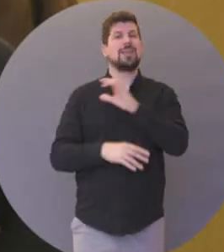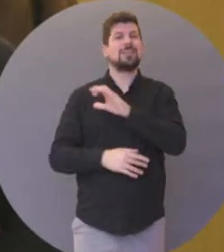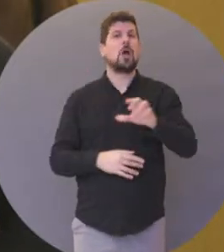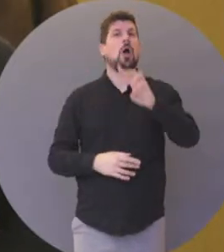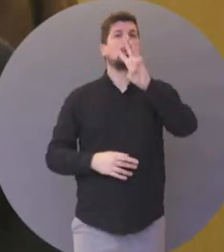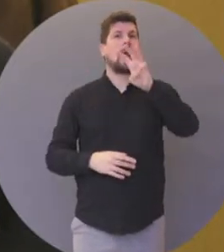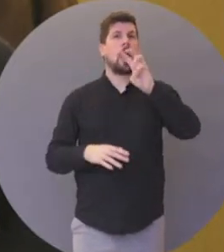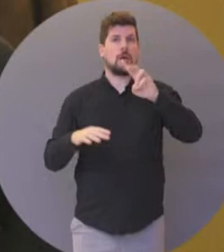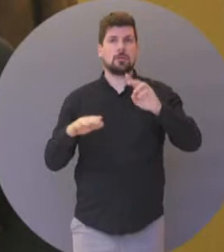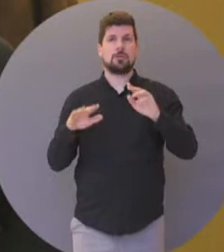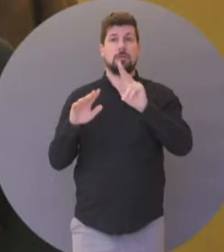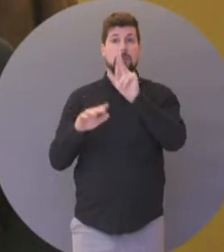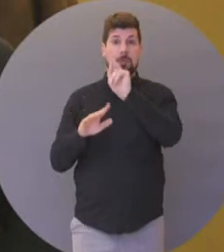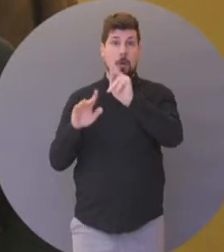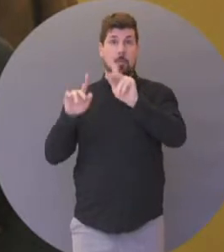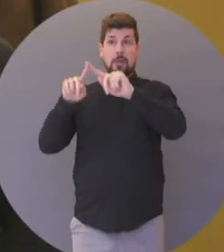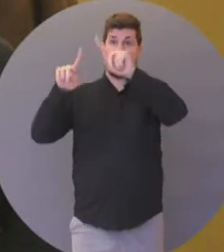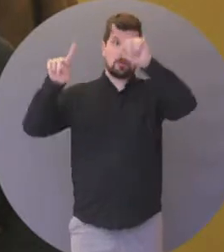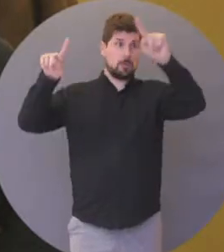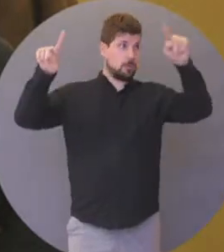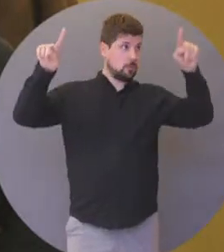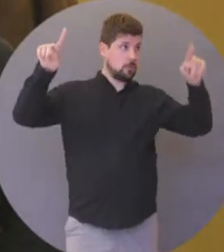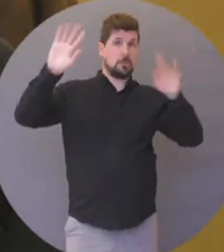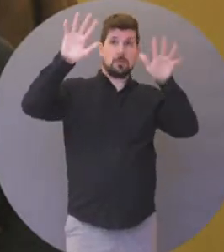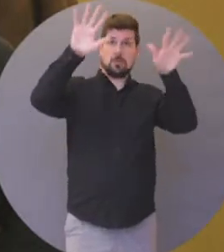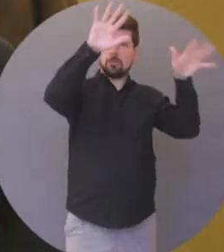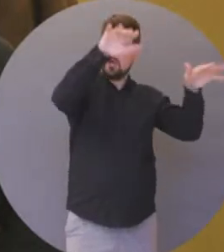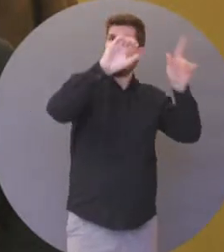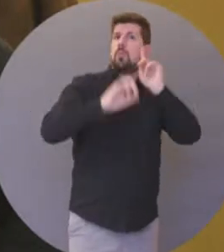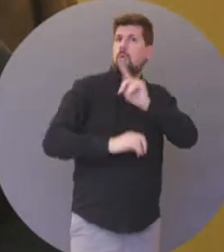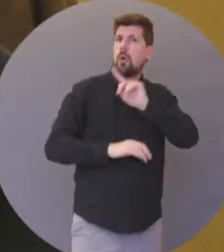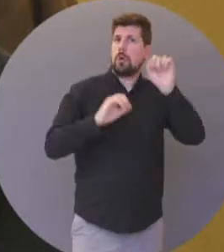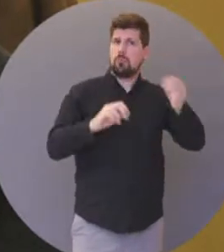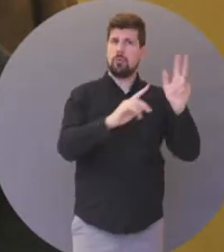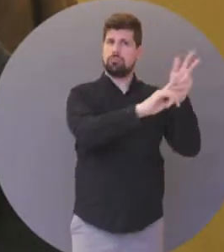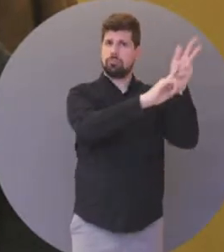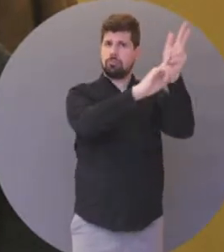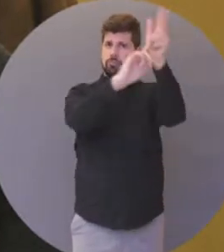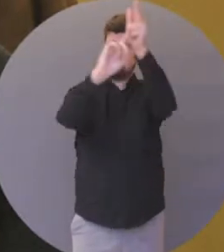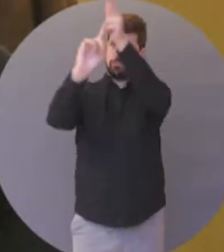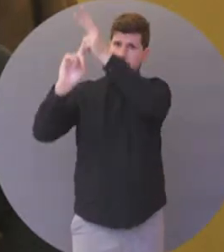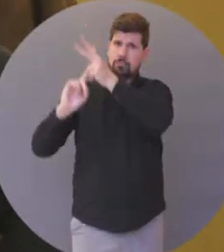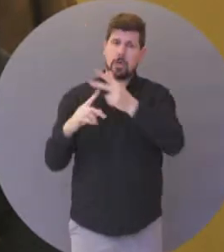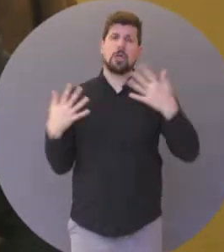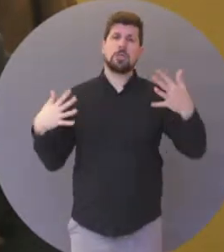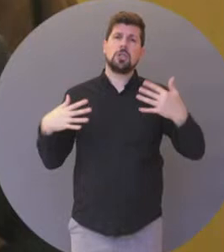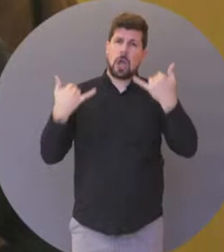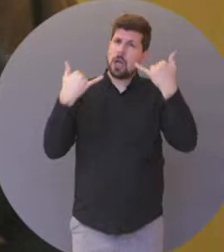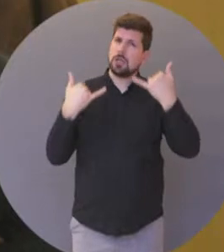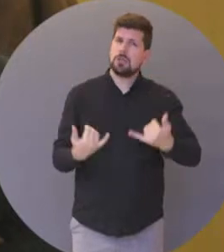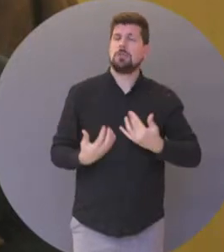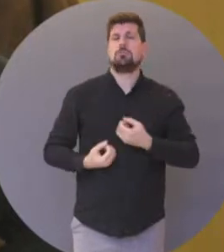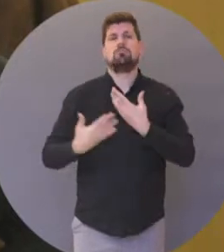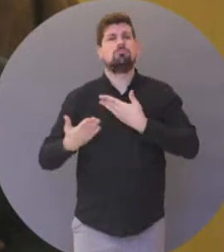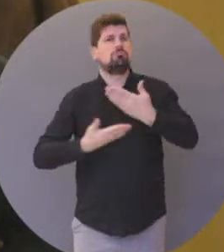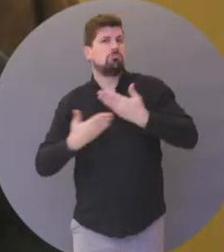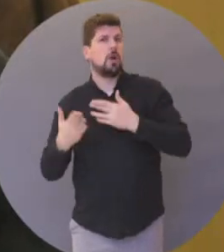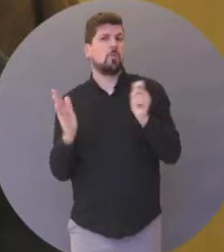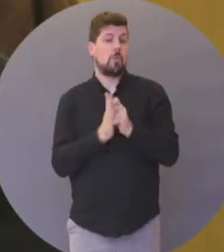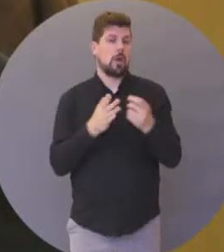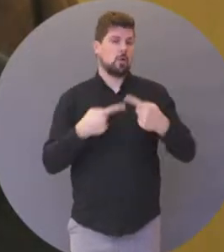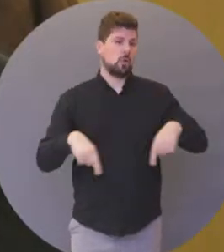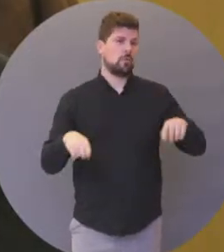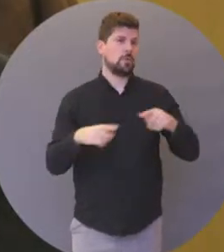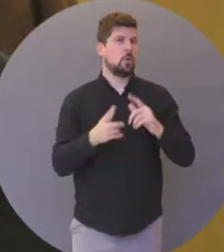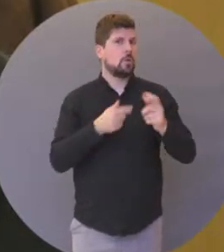de côtes et particulièrement bien placé dans ce potentiel éolien d'ailleurs et on en a discuté dans cette assemblée et notamment commission et c'était extrêmement